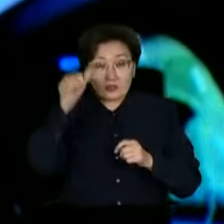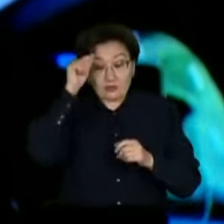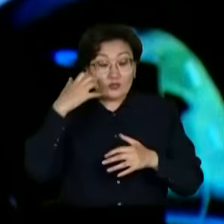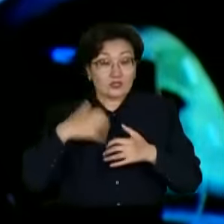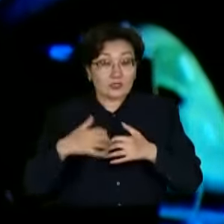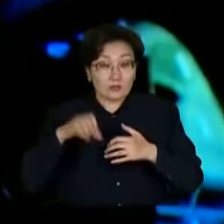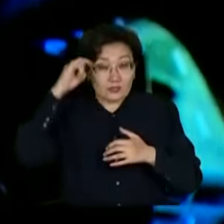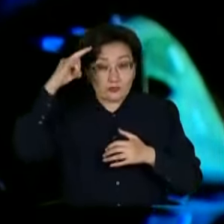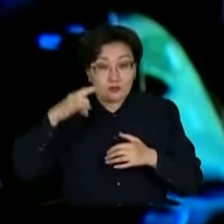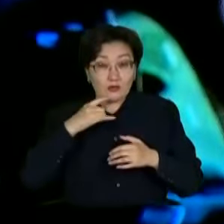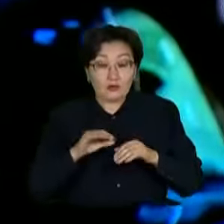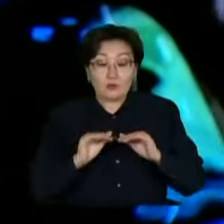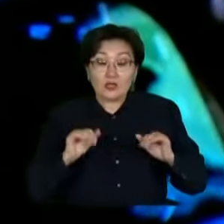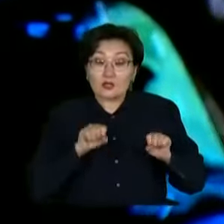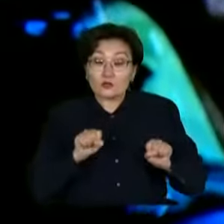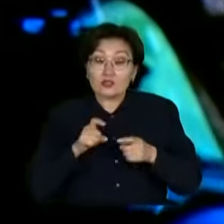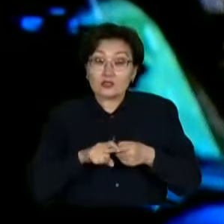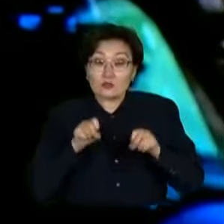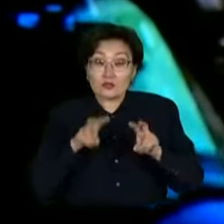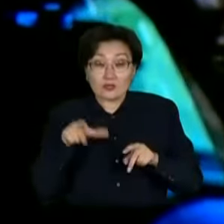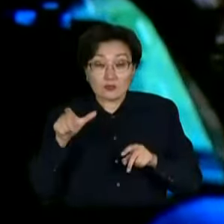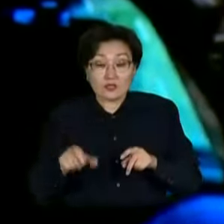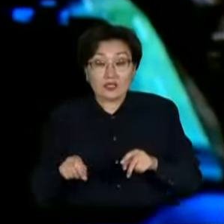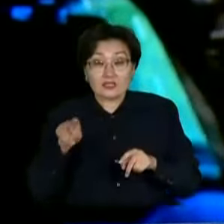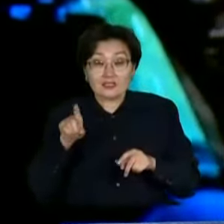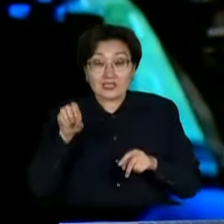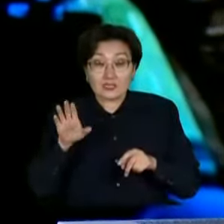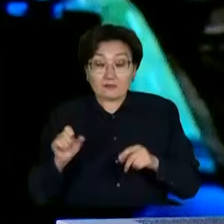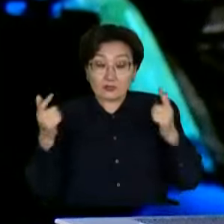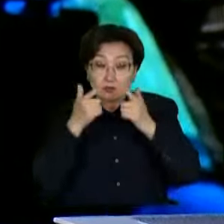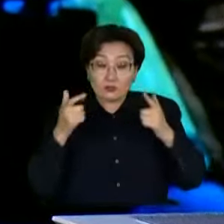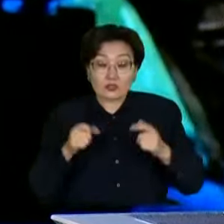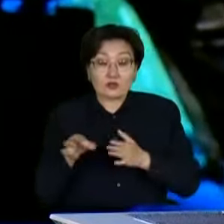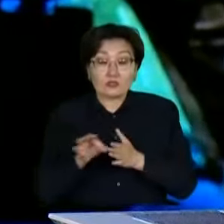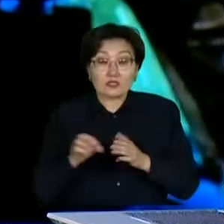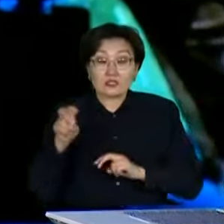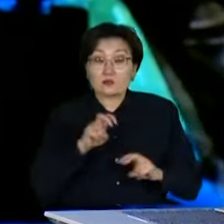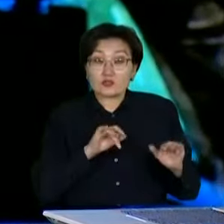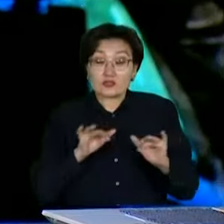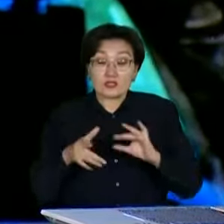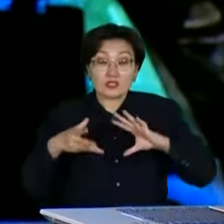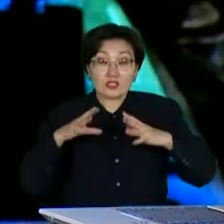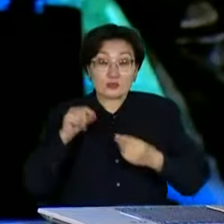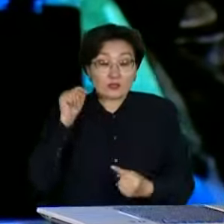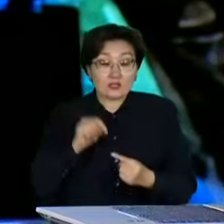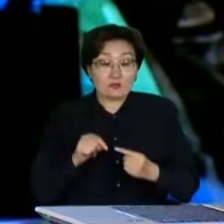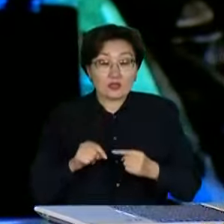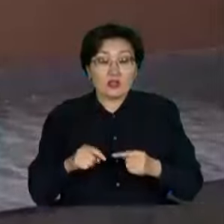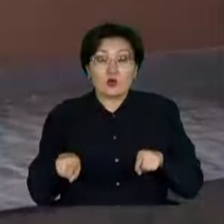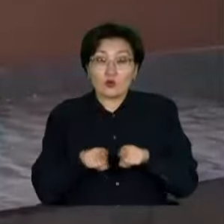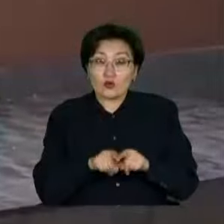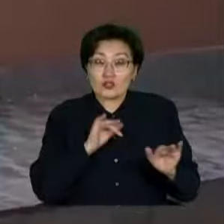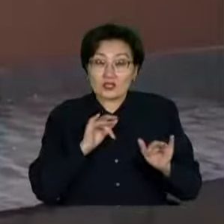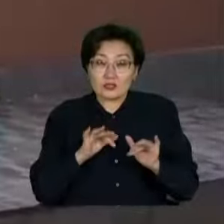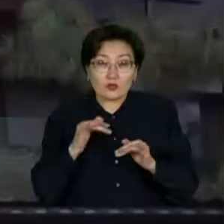ортасында еліміздің бала құқықтары жөніндегі уәкілі Динара Зәкиева айтқан. Кейін жедел іздестіру шараларының нәтижесінде айуандық әрекетін